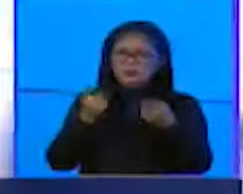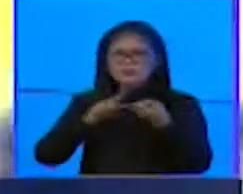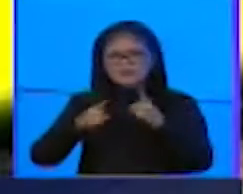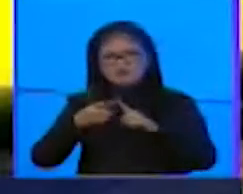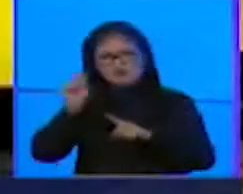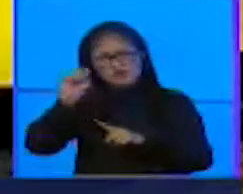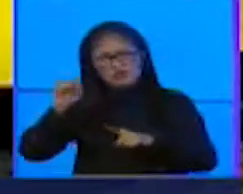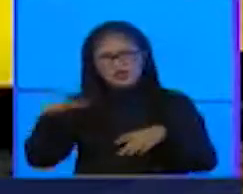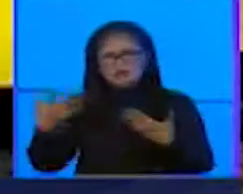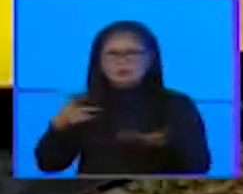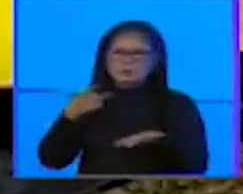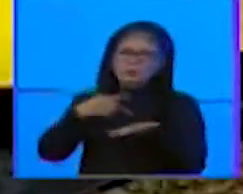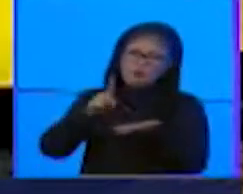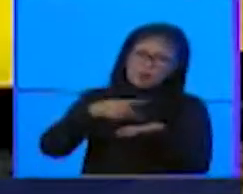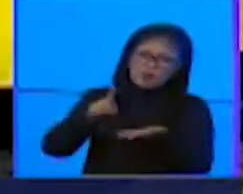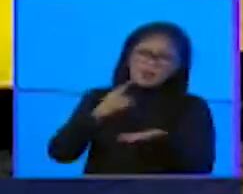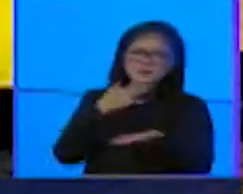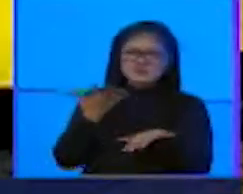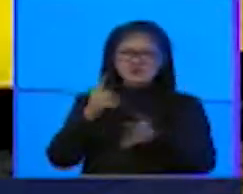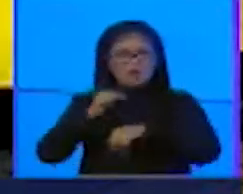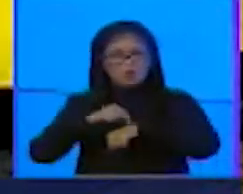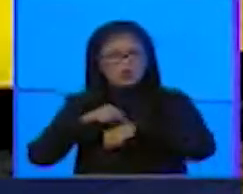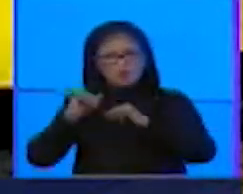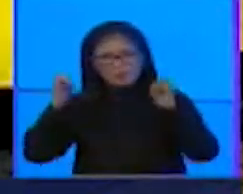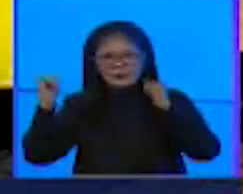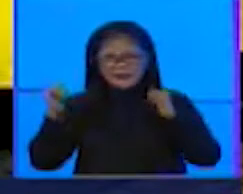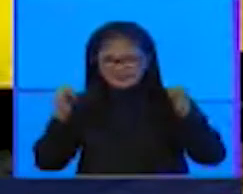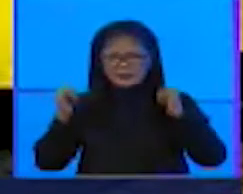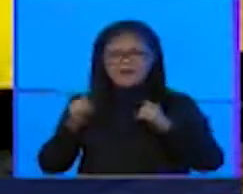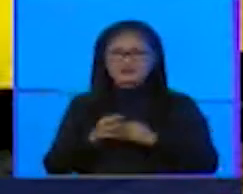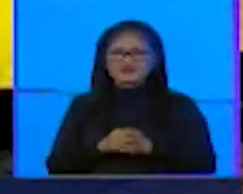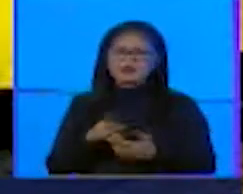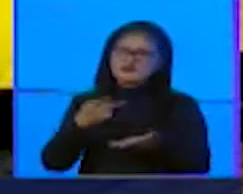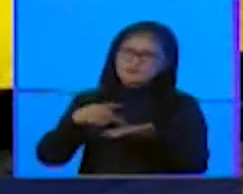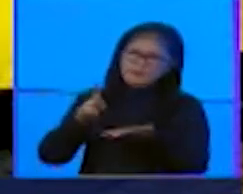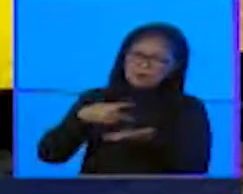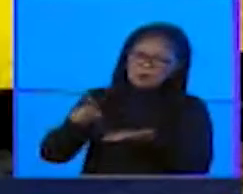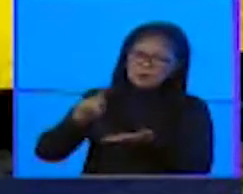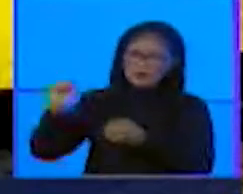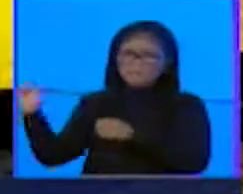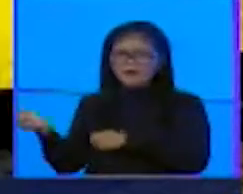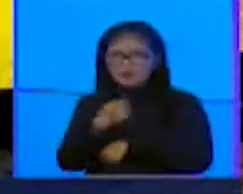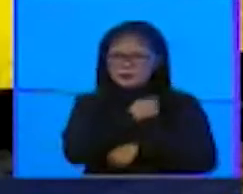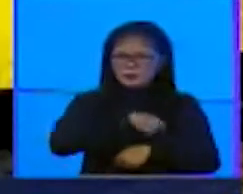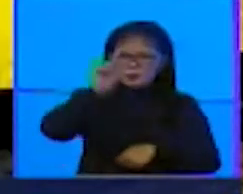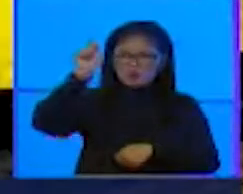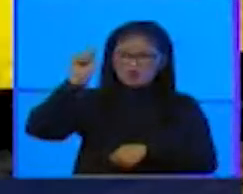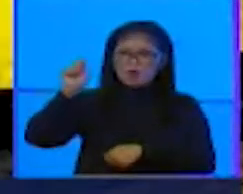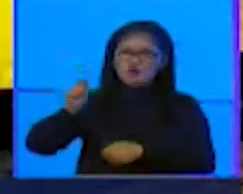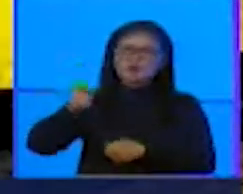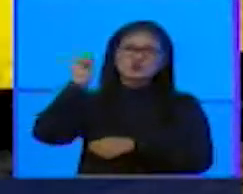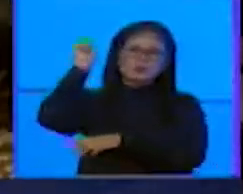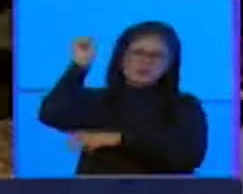juga. Biasanya kalau ada waktu luang bermain bola, bulu tangkis, nyapu halaman,